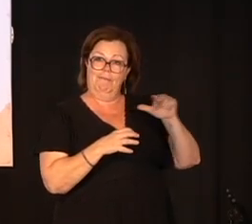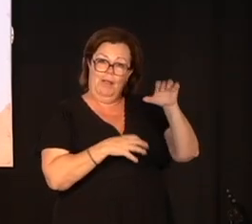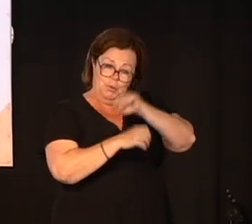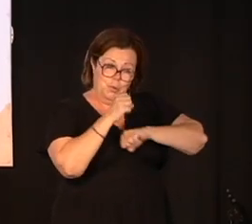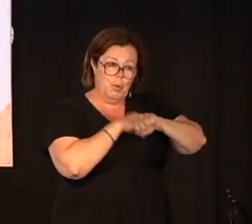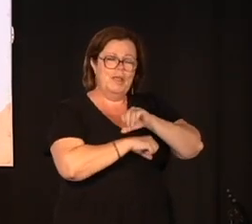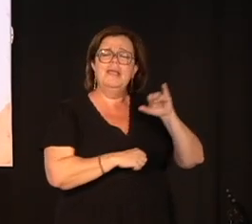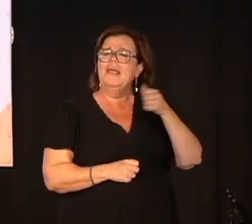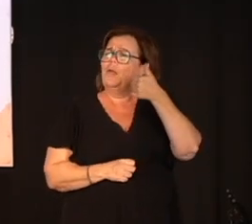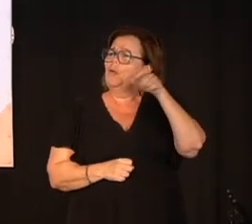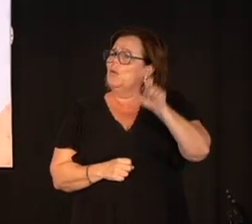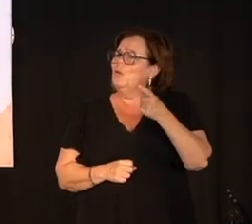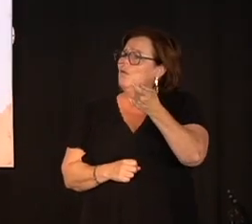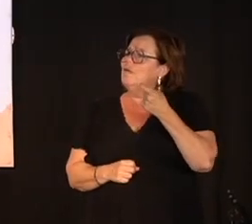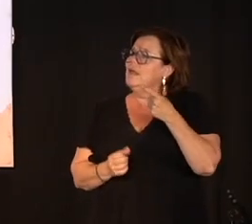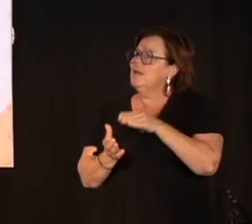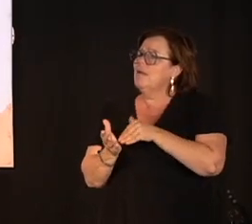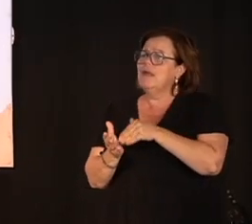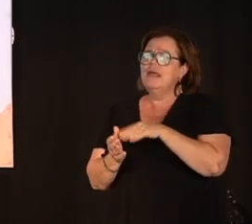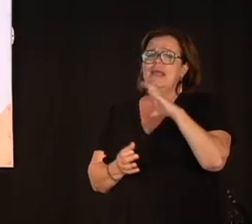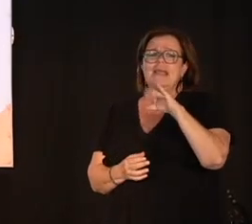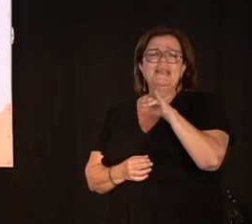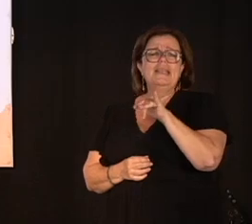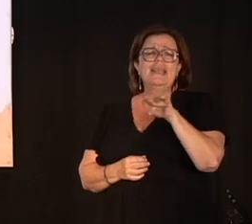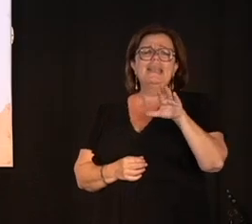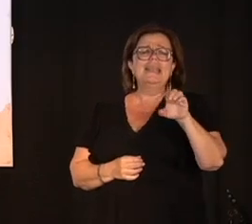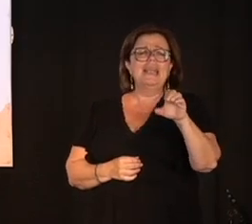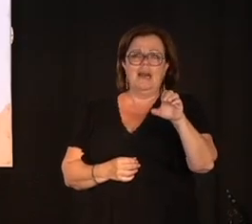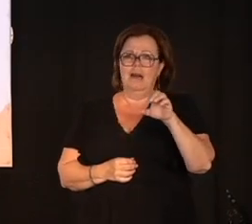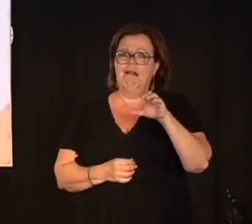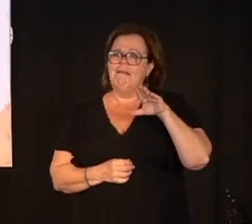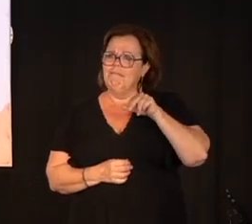vue, qui est Cécile Vandenhaven, que je vous demande d'applaudir et de remercier.